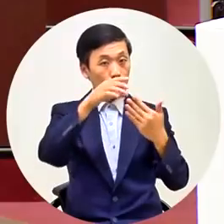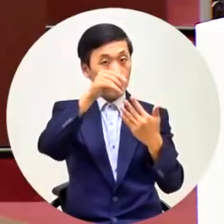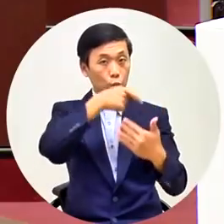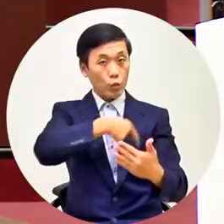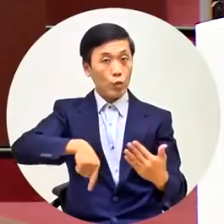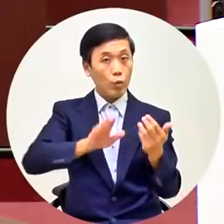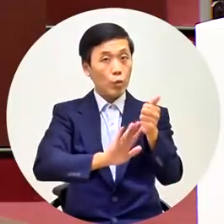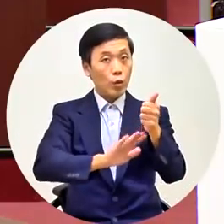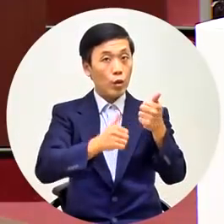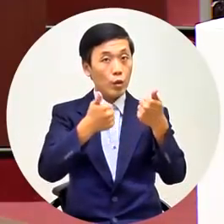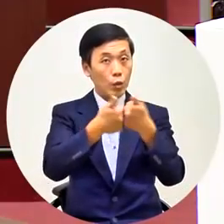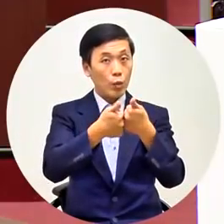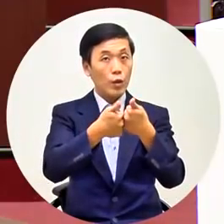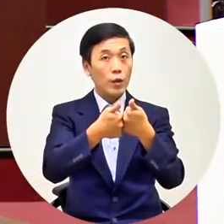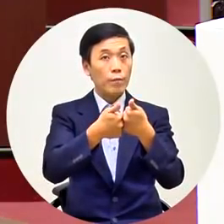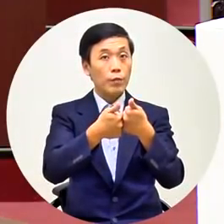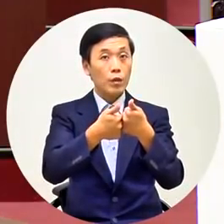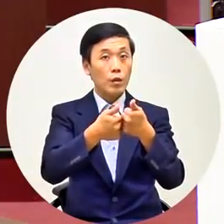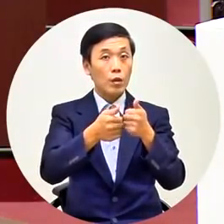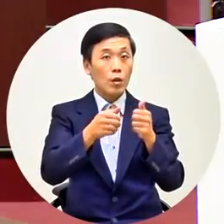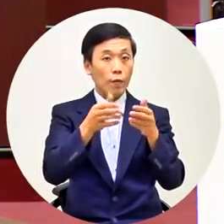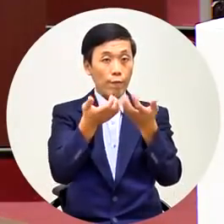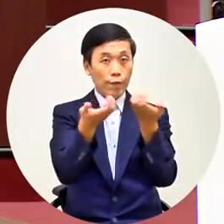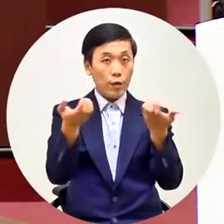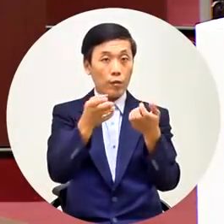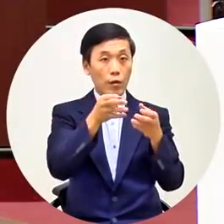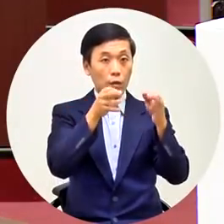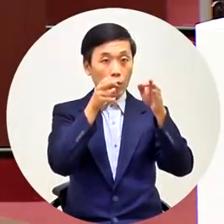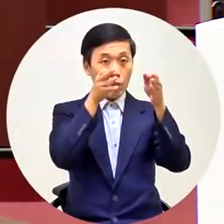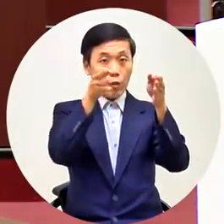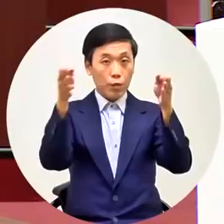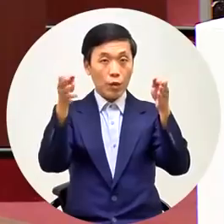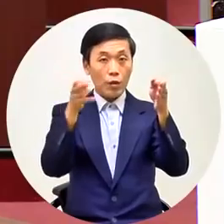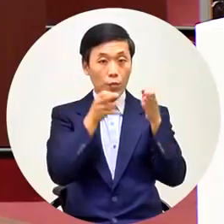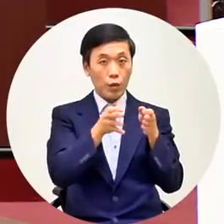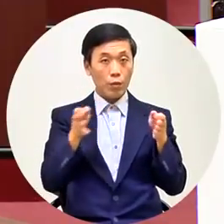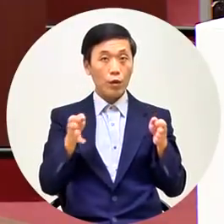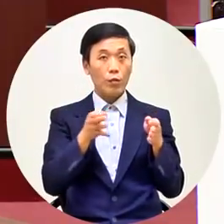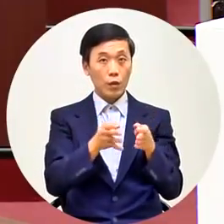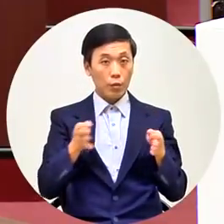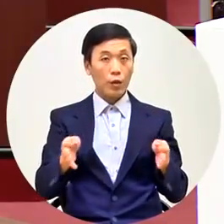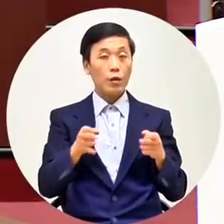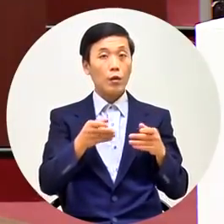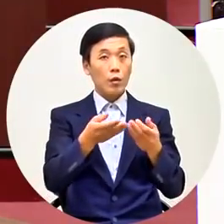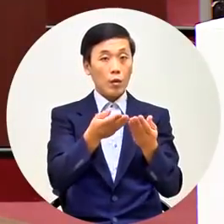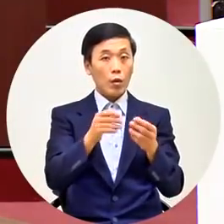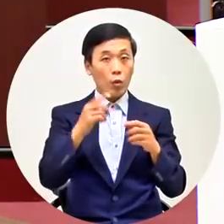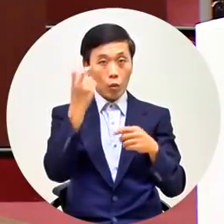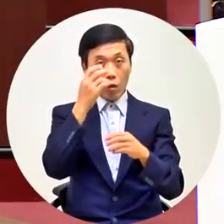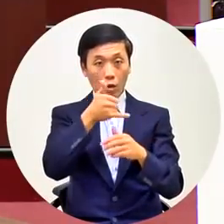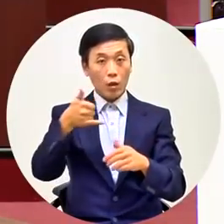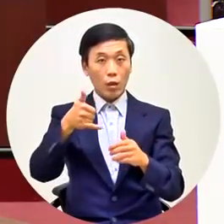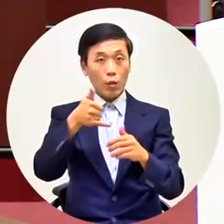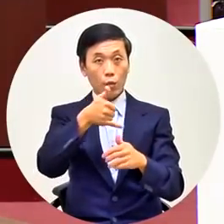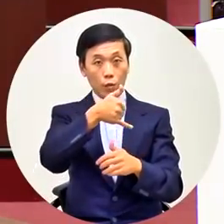印制。选举发选举票时，依按此顺序由管理员依序唱名。领票时，请